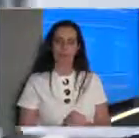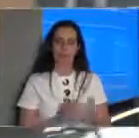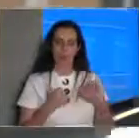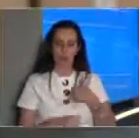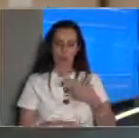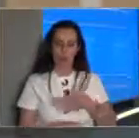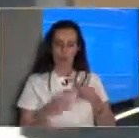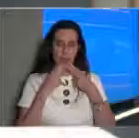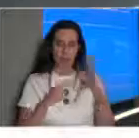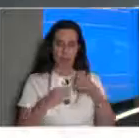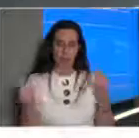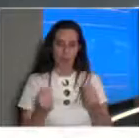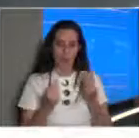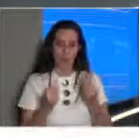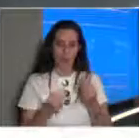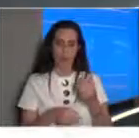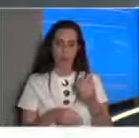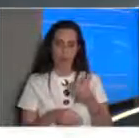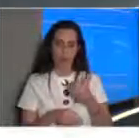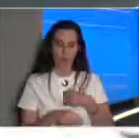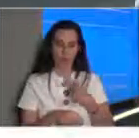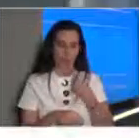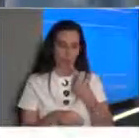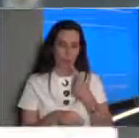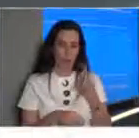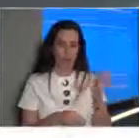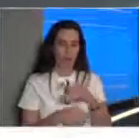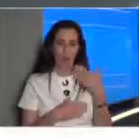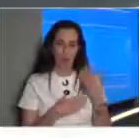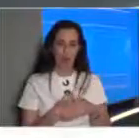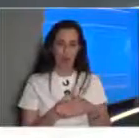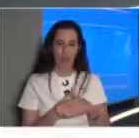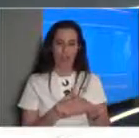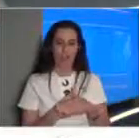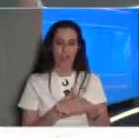עכשיו אני רוצה להתייחס לעוד משהו. אנחנו דנים על זה במוצאת השבוע האחרון,